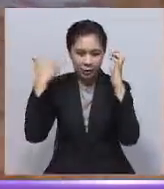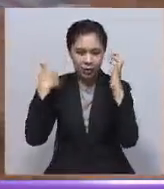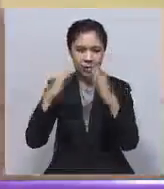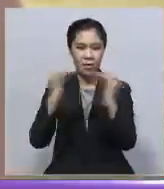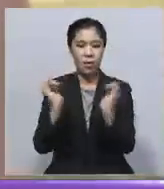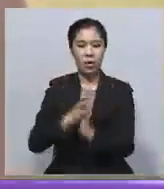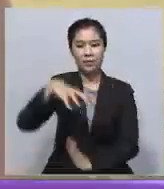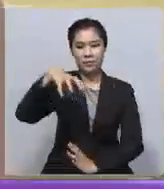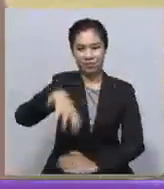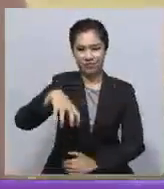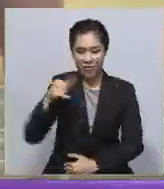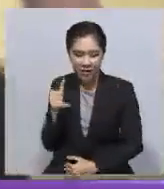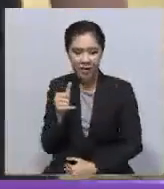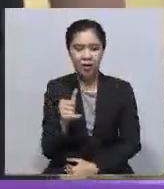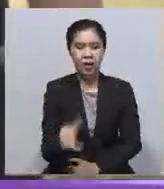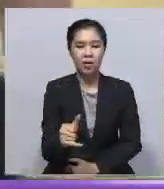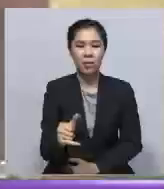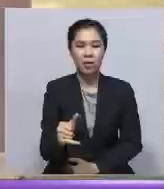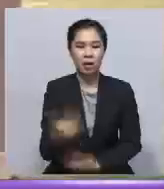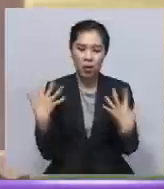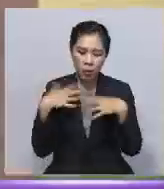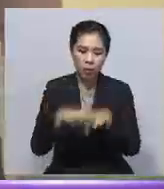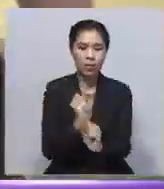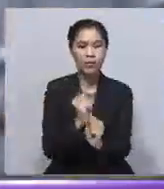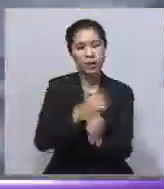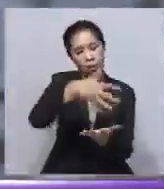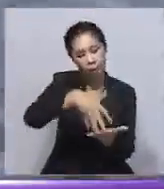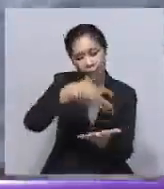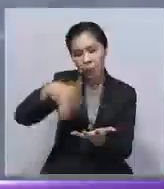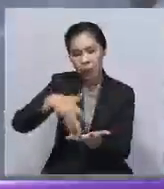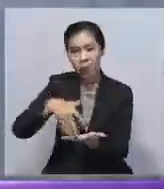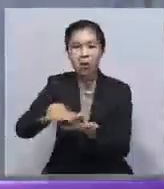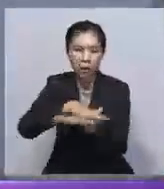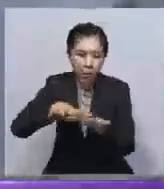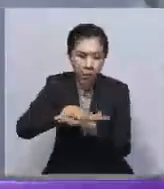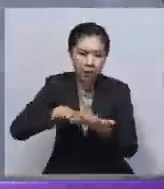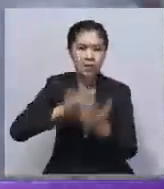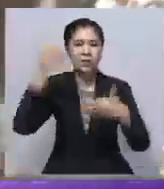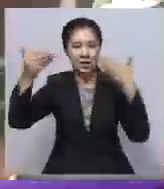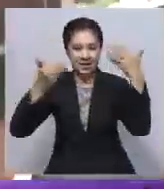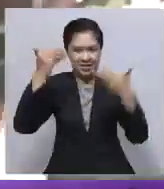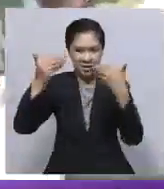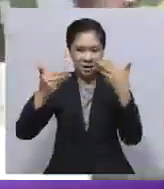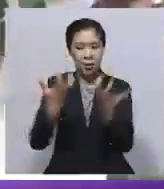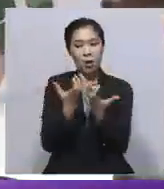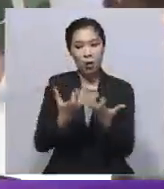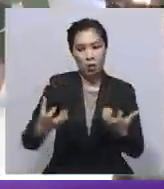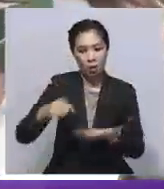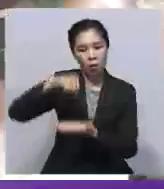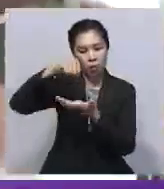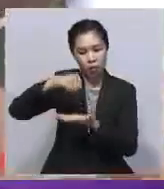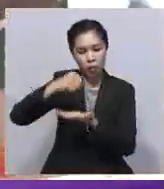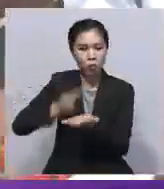ช้างจังหวัดพระนครศรีอยุธยาเพื่อร่วมกันทำความสะอาดบริเวณรอบวัดจัดกิจกรรมบิ๊กคลีนนิ่งเดย์พร้อมมอบถุงยางชี